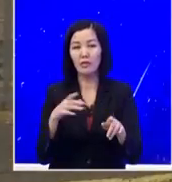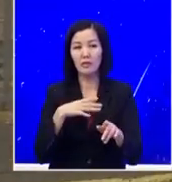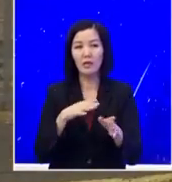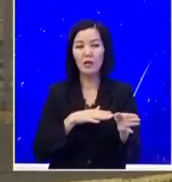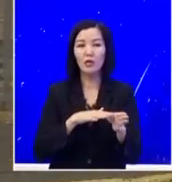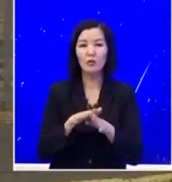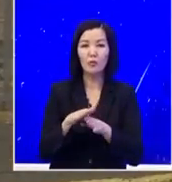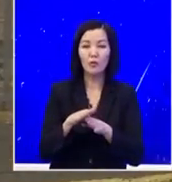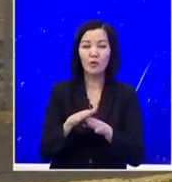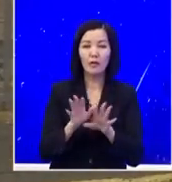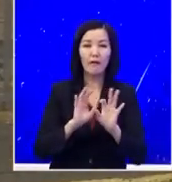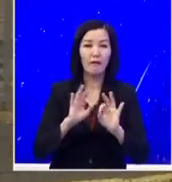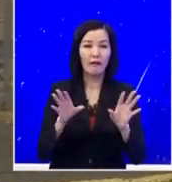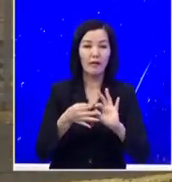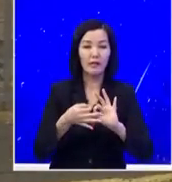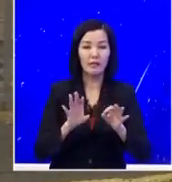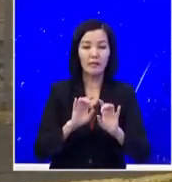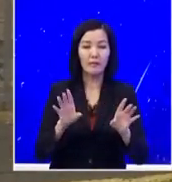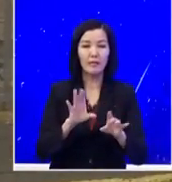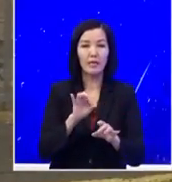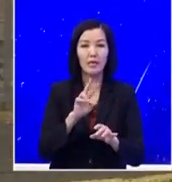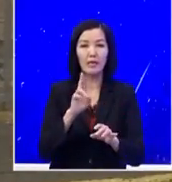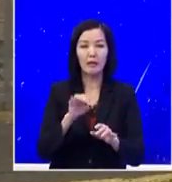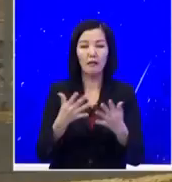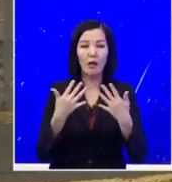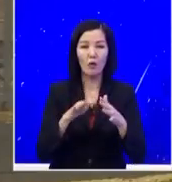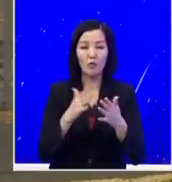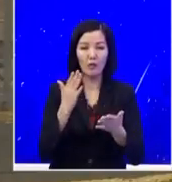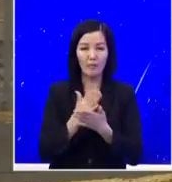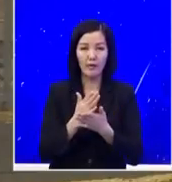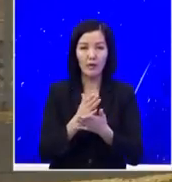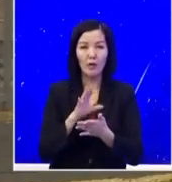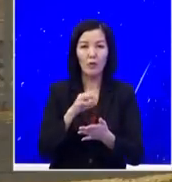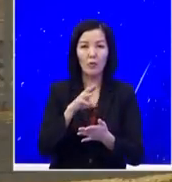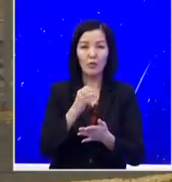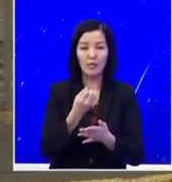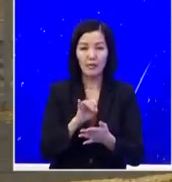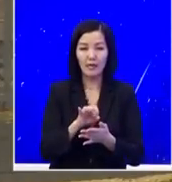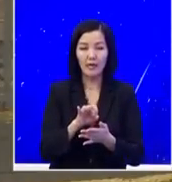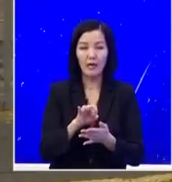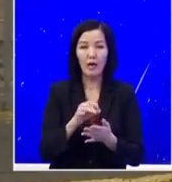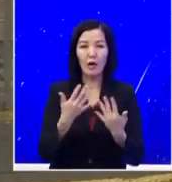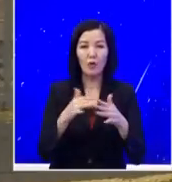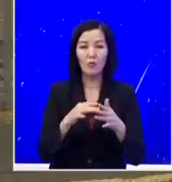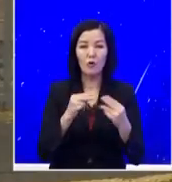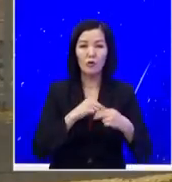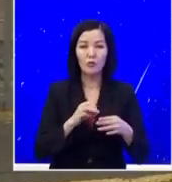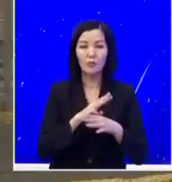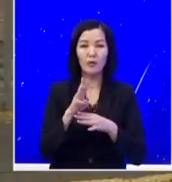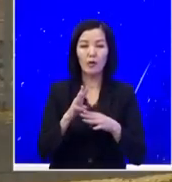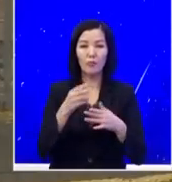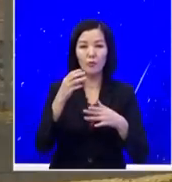айта кететін болсақ, жаңағы ол еркін ауылдық округінде, Өтеней ауылдық округінде, жұмыспен қамту